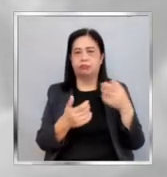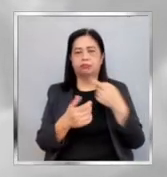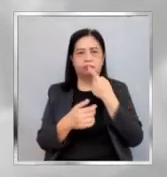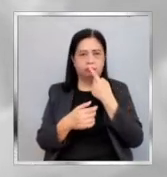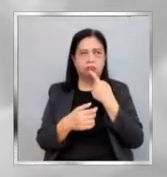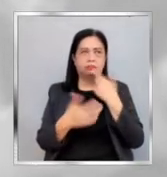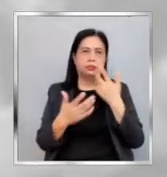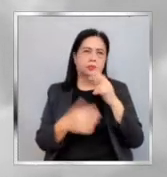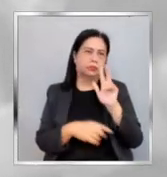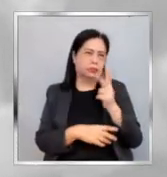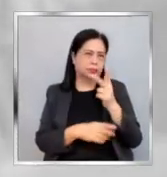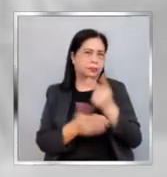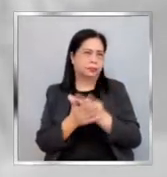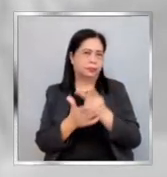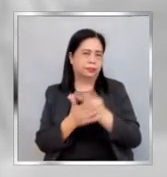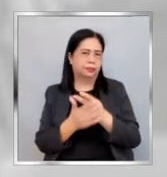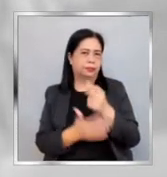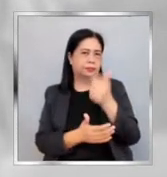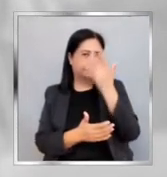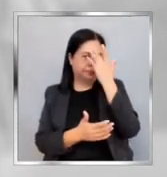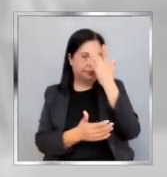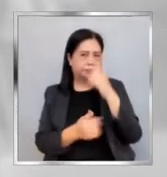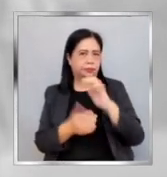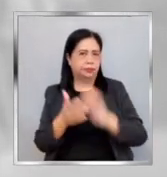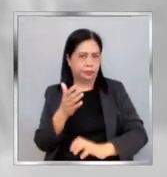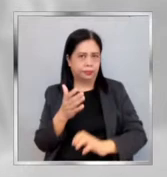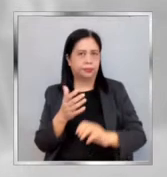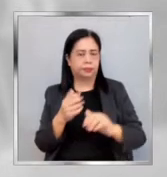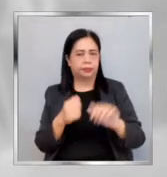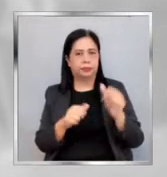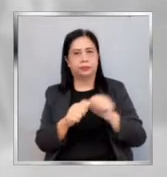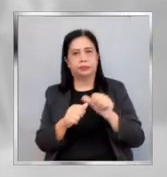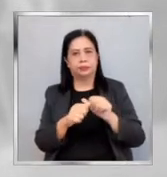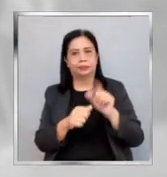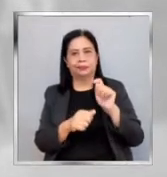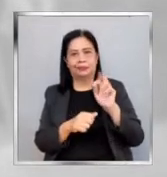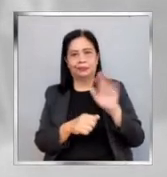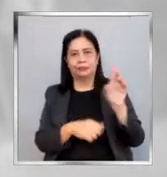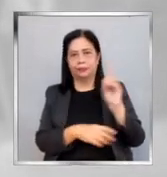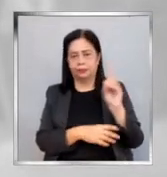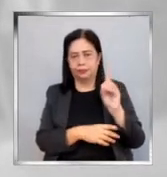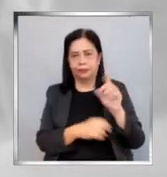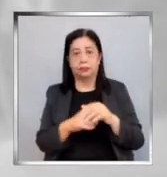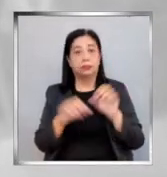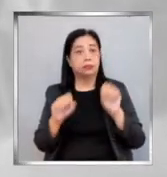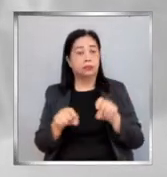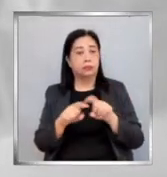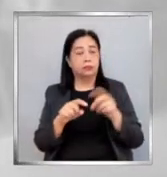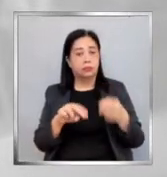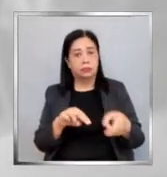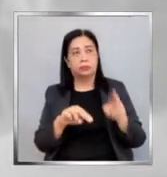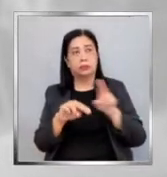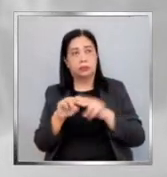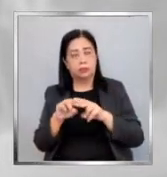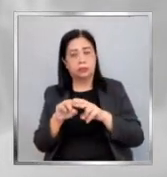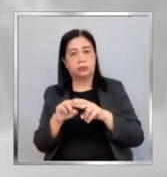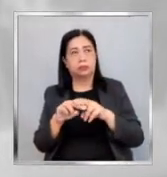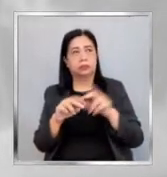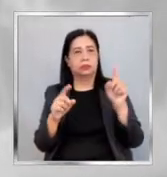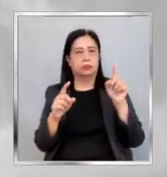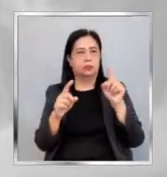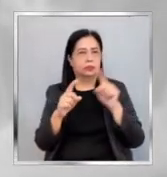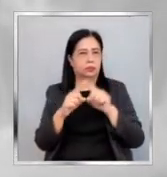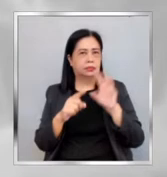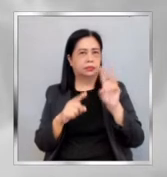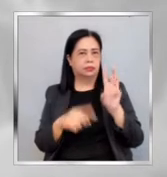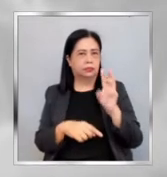hanggang 3 pesos at 10 centavos ang bawas presyo sa kada litro ng diesel. Posible namang magtaas sa presyo hanggang 60